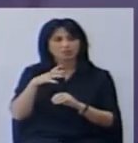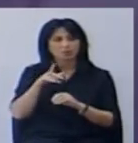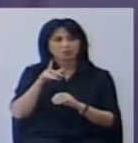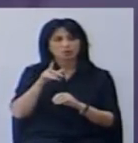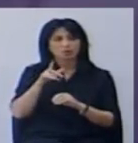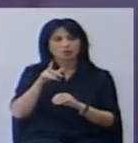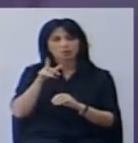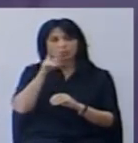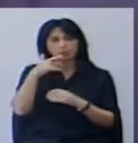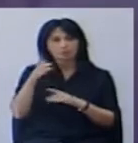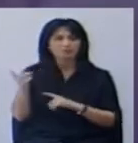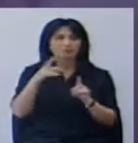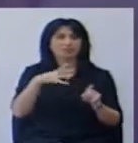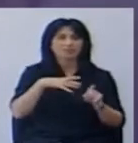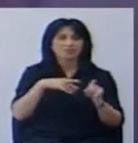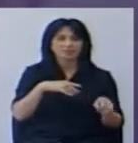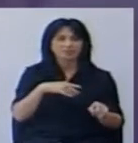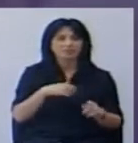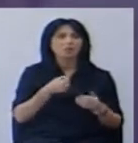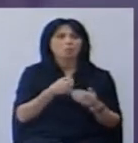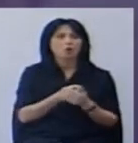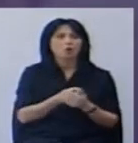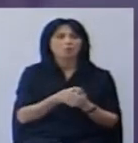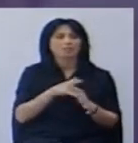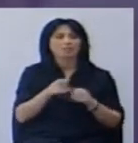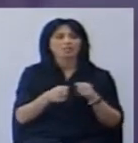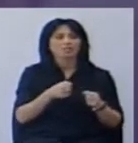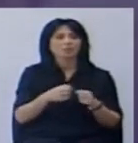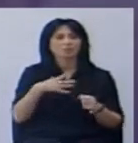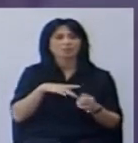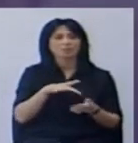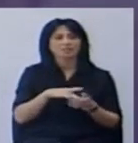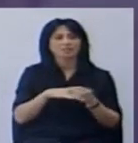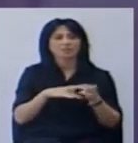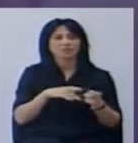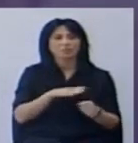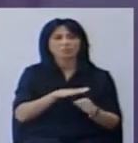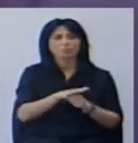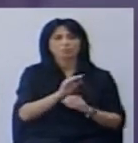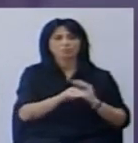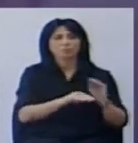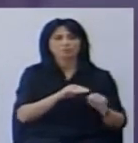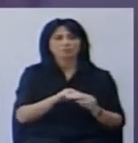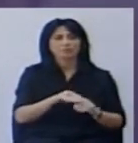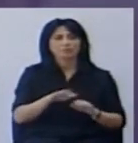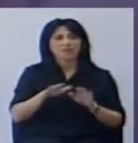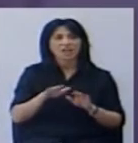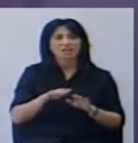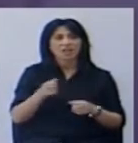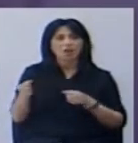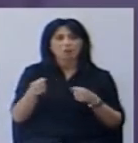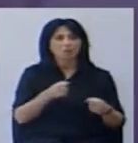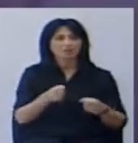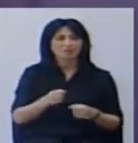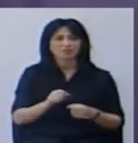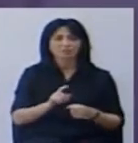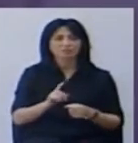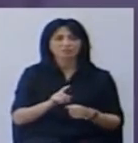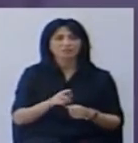ქუთაისიდან თბილისში და ბოლომდე იქ იყვნენ დასაქმებული თბილისელები. ანუ თუ იმის მოლოდინი იყო, რომ ადგილობრივი დასაქმდებოდა, არა იმიტომ,